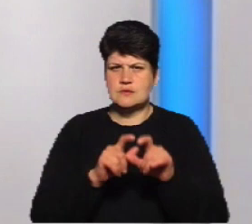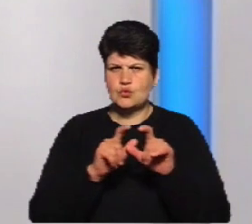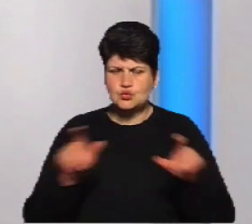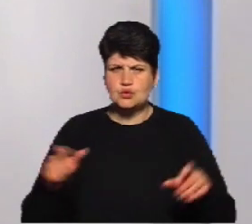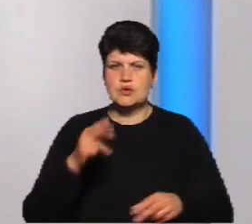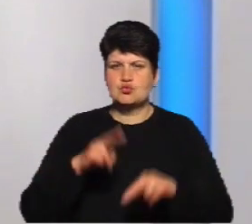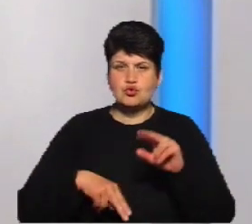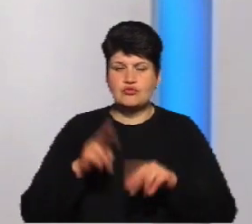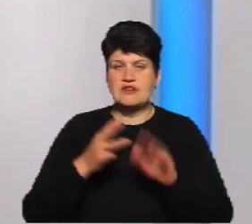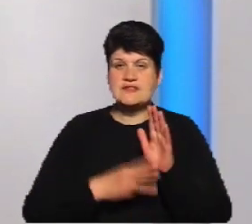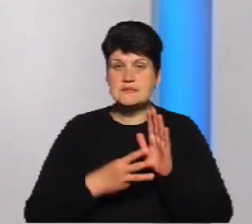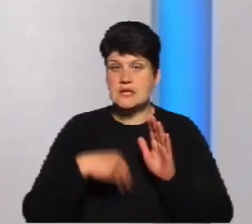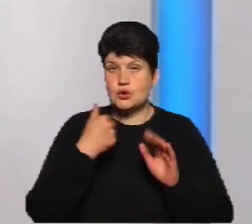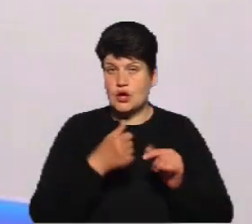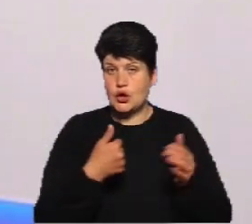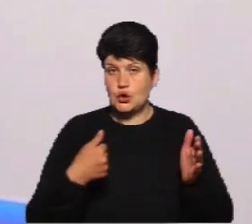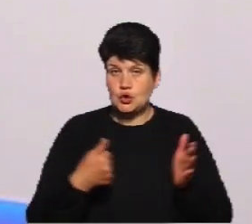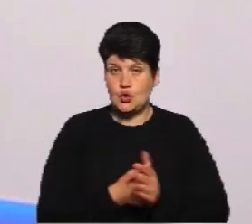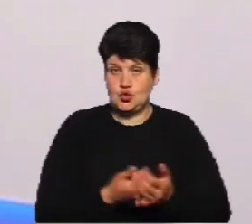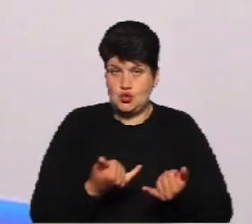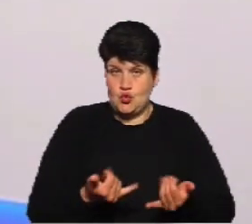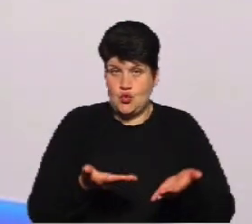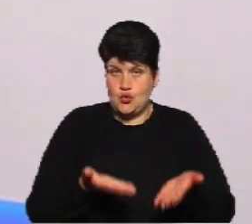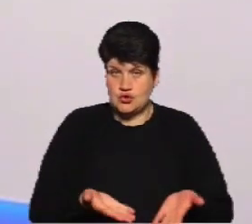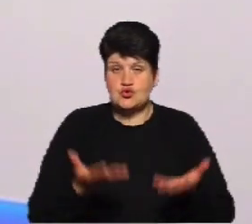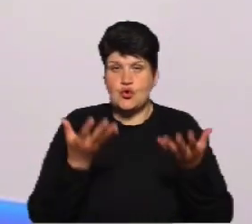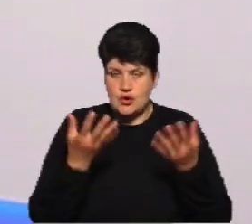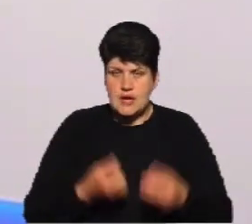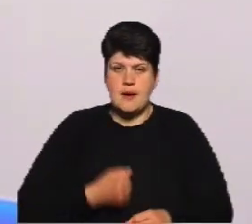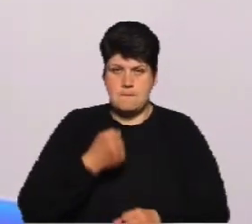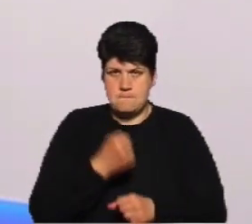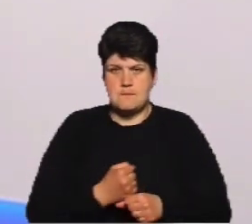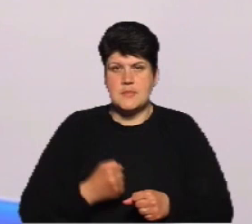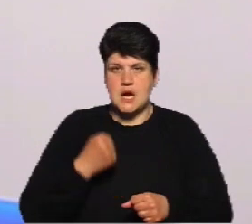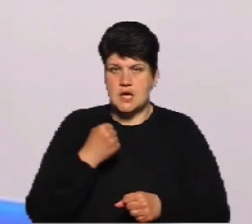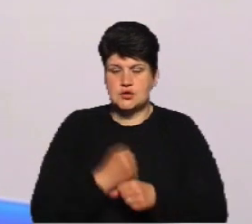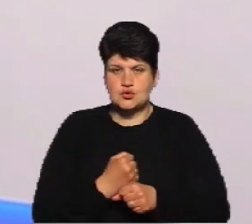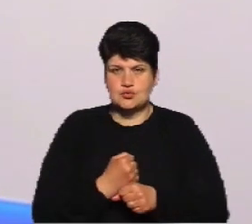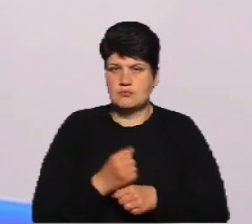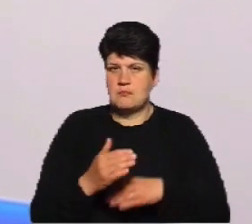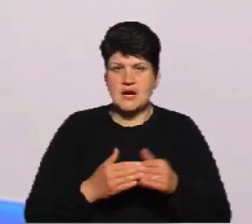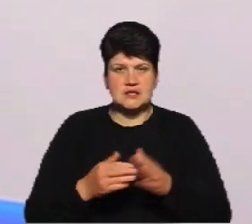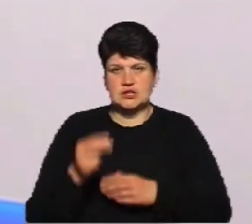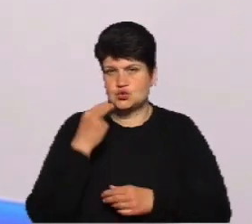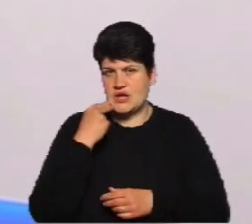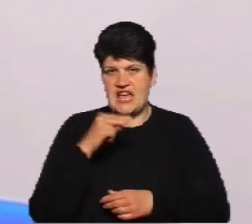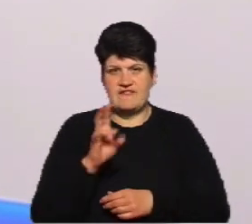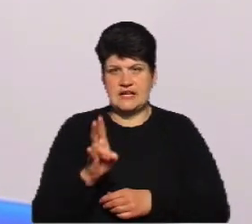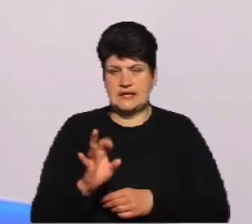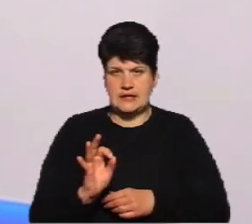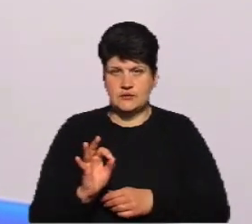роках. І до сьогоднішнього дня вони працюють майже ефективно, хоча за